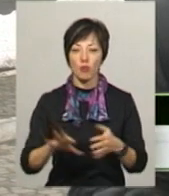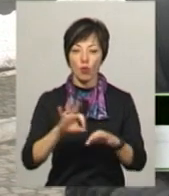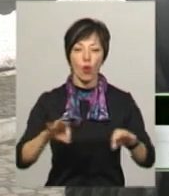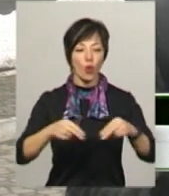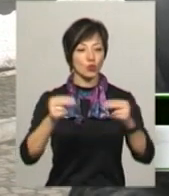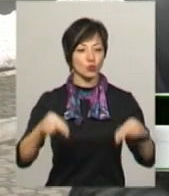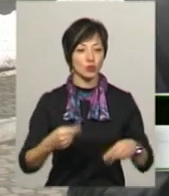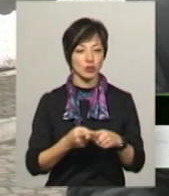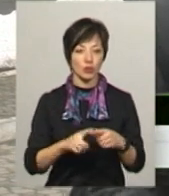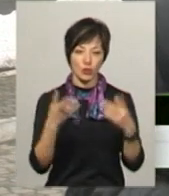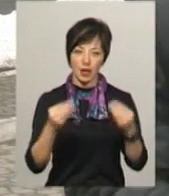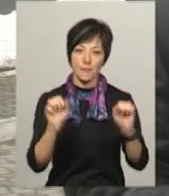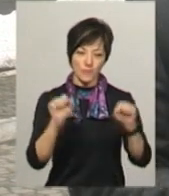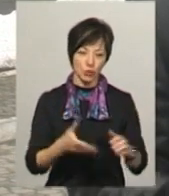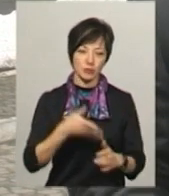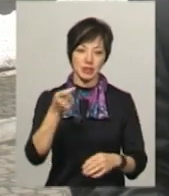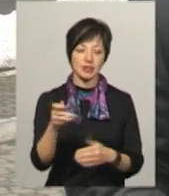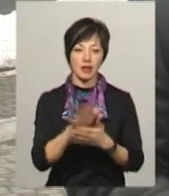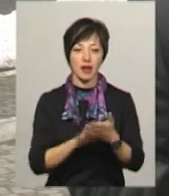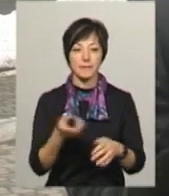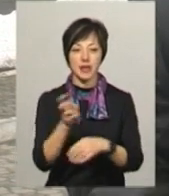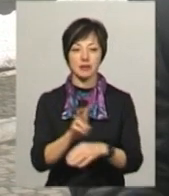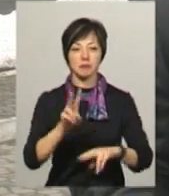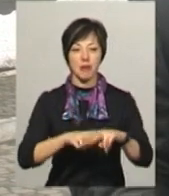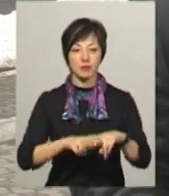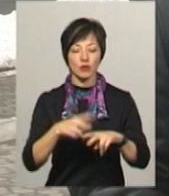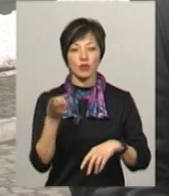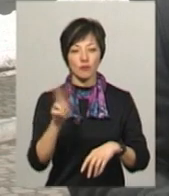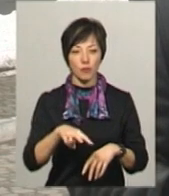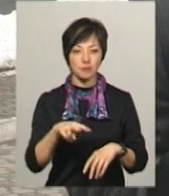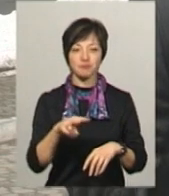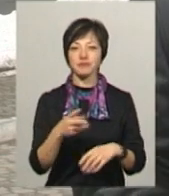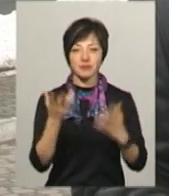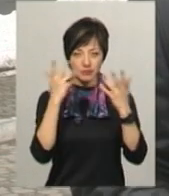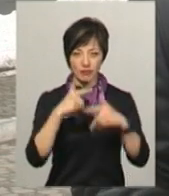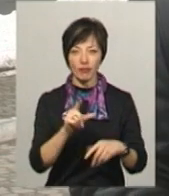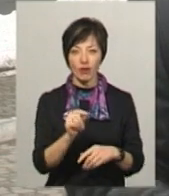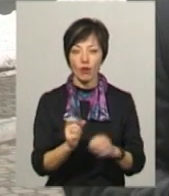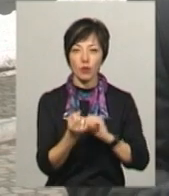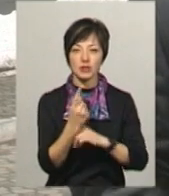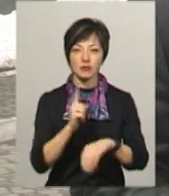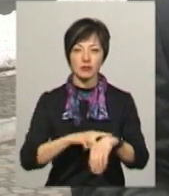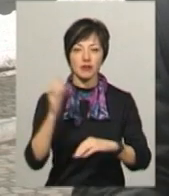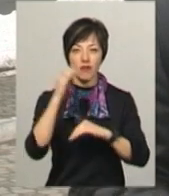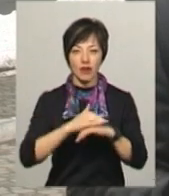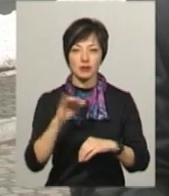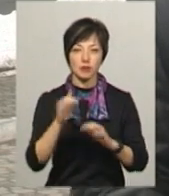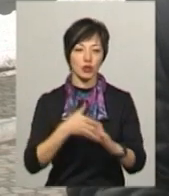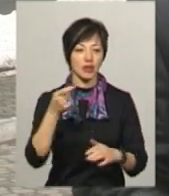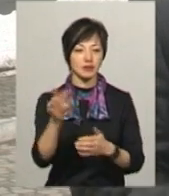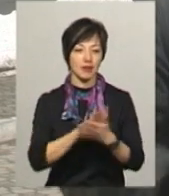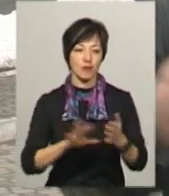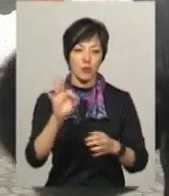дня. Тобто можна подати заявку, прийти лише з паспортом двом закоханій парі в 11 годин вечора і подати заявку